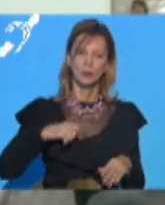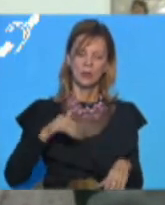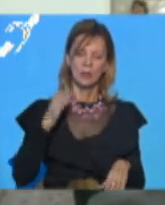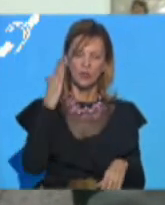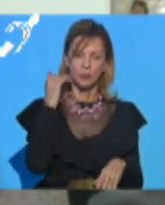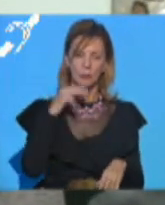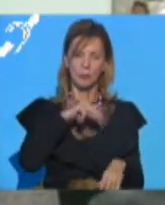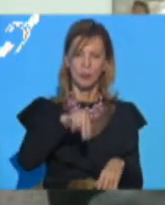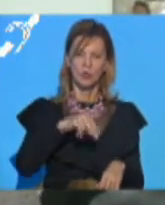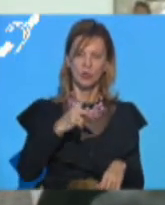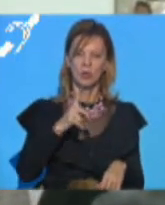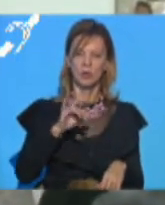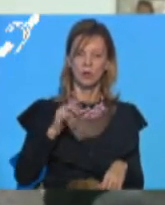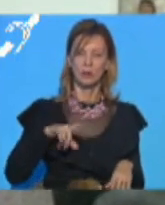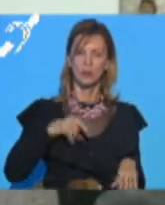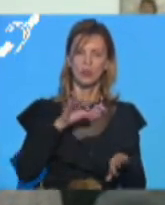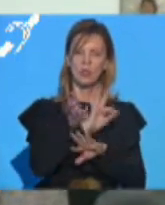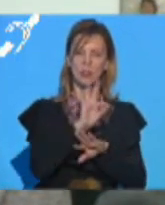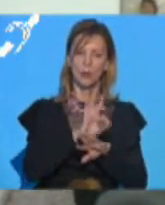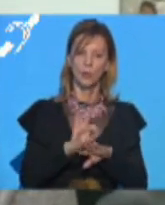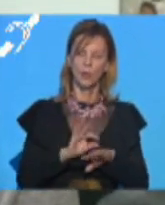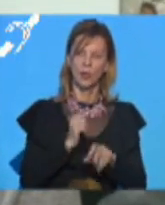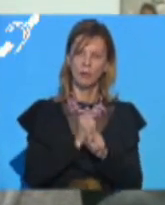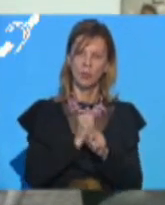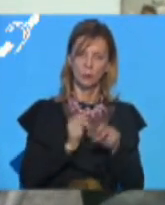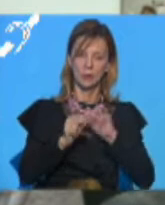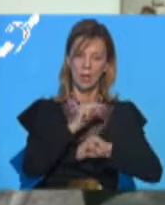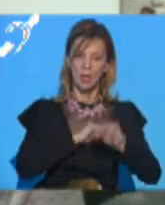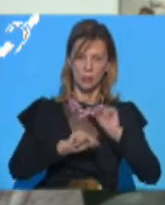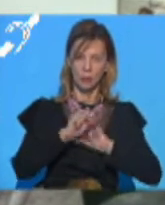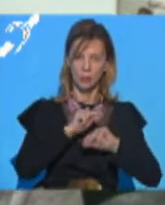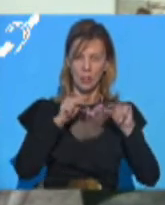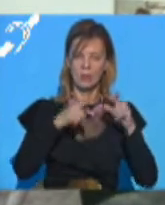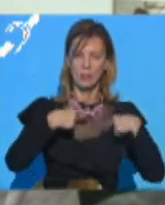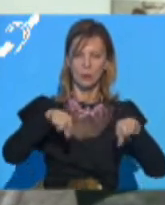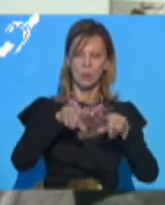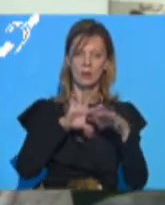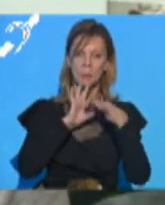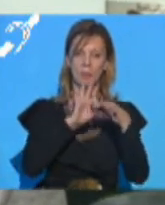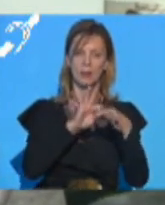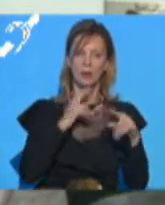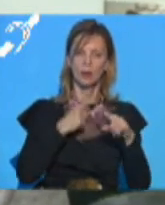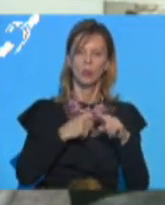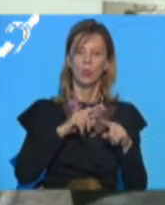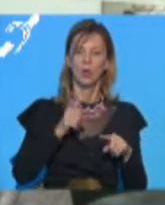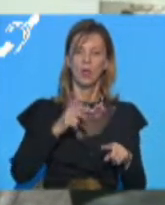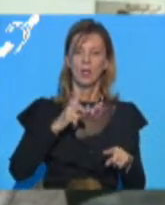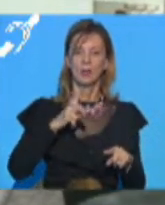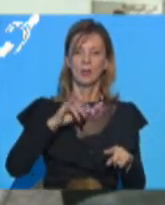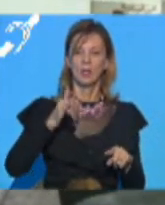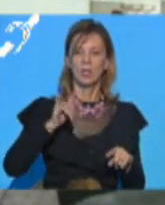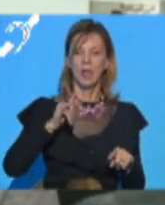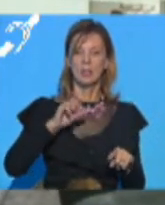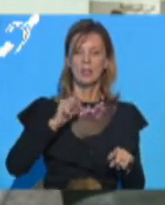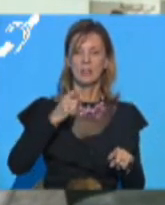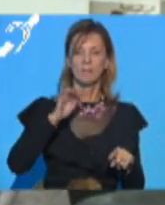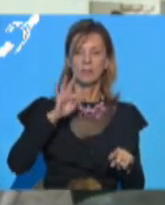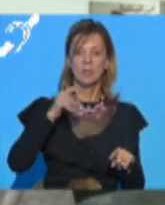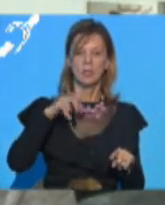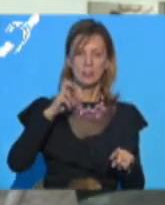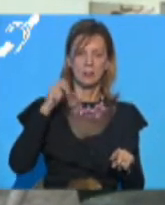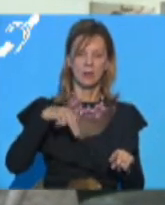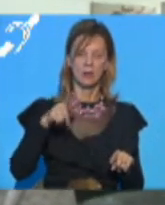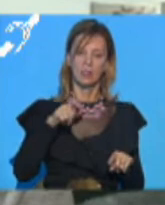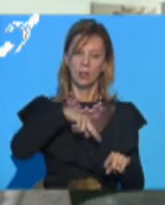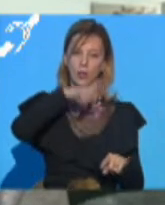Dolj. Este un proiect derulat de Fundația Adina Stiftelsen în parteneriat cu Adina Stiftelsen Norvegia și Stiftelsen